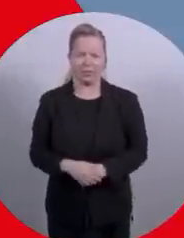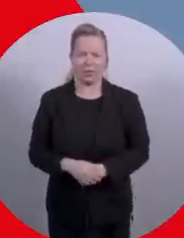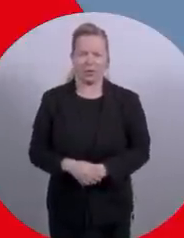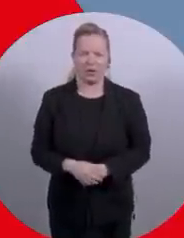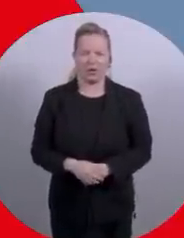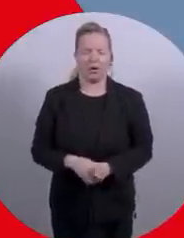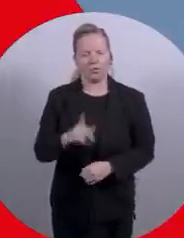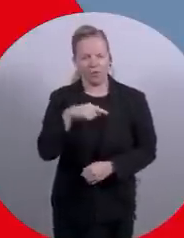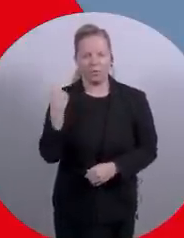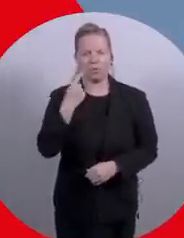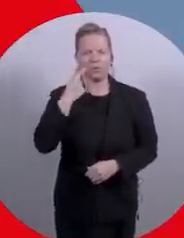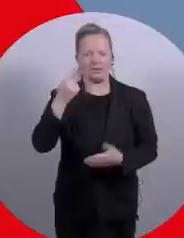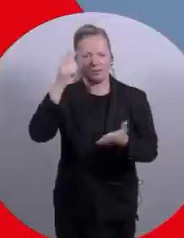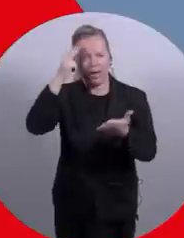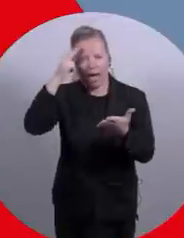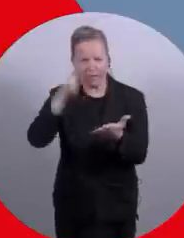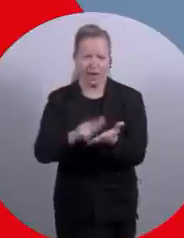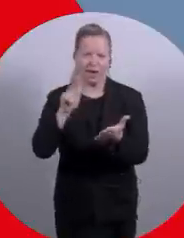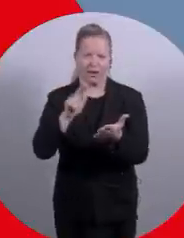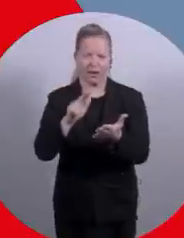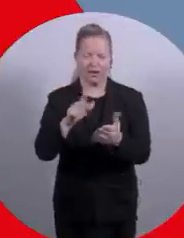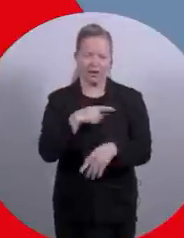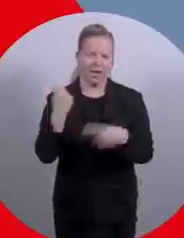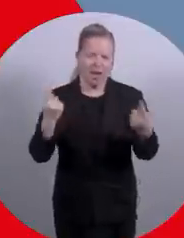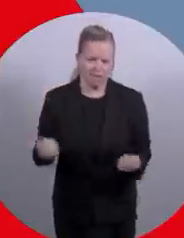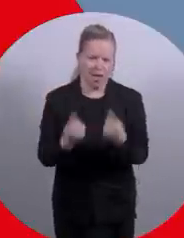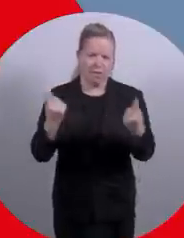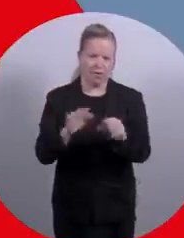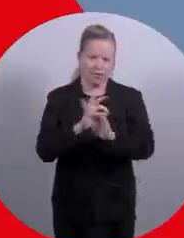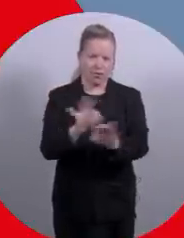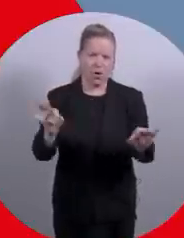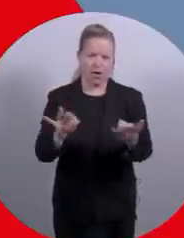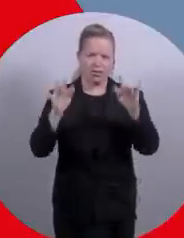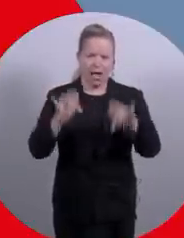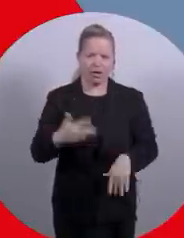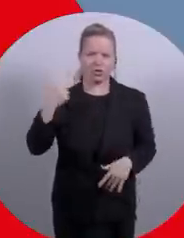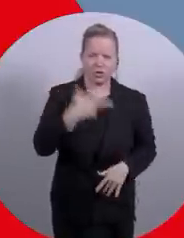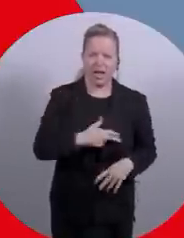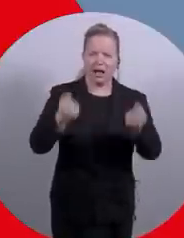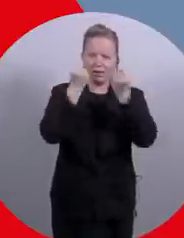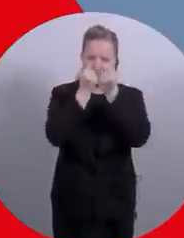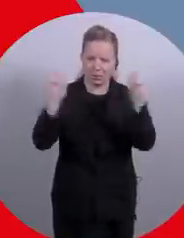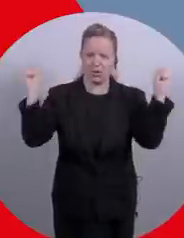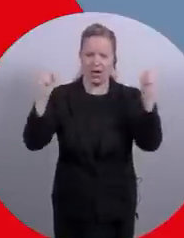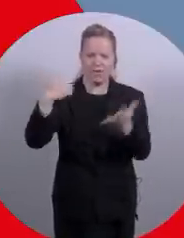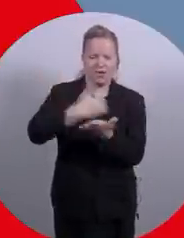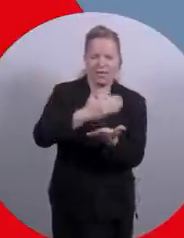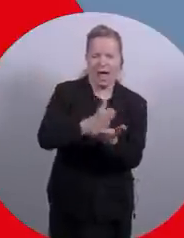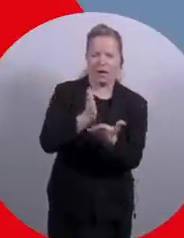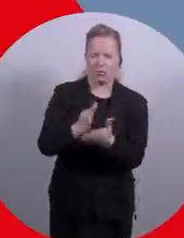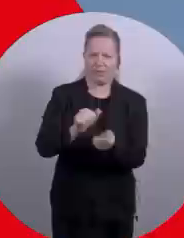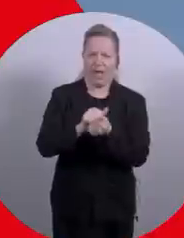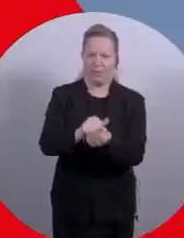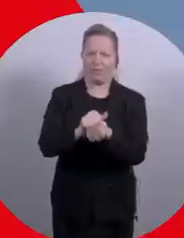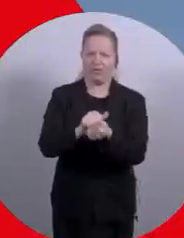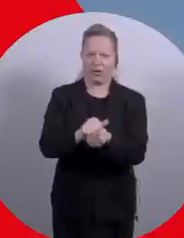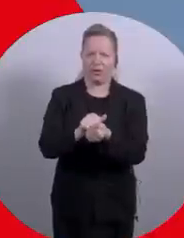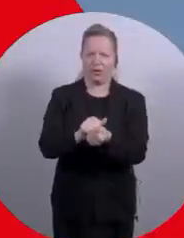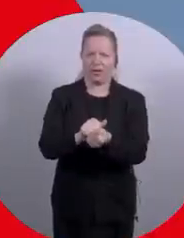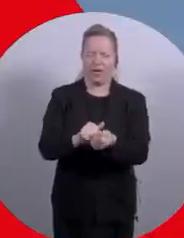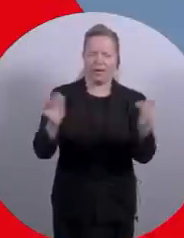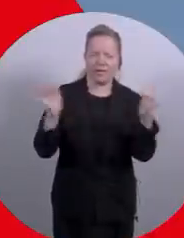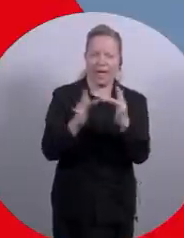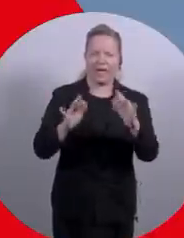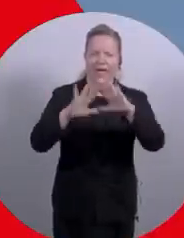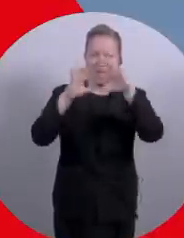für das werbe dass das auch also total zutiefst ureigens das sozialdemokratischer Verteilungskampf ist dieser Kampf gegen die